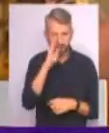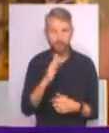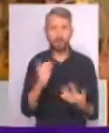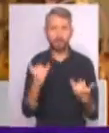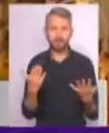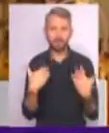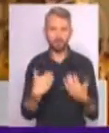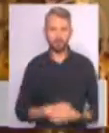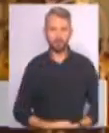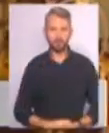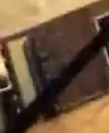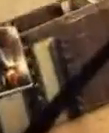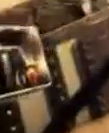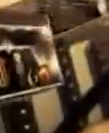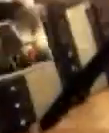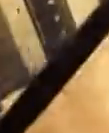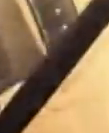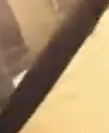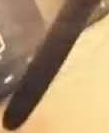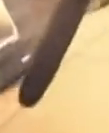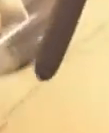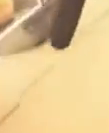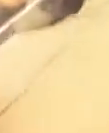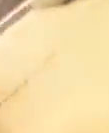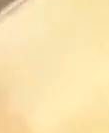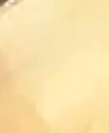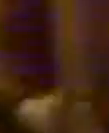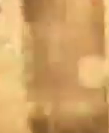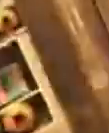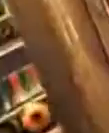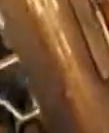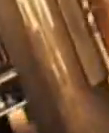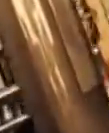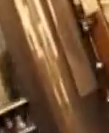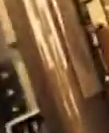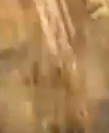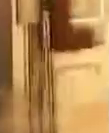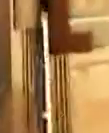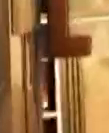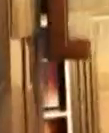відпочиваємо.